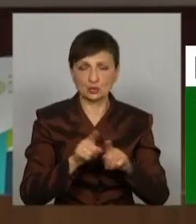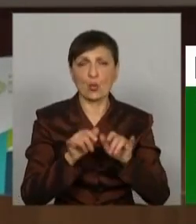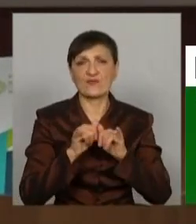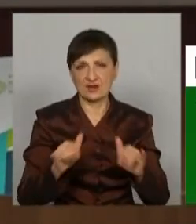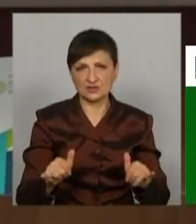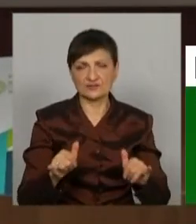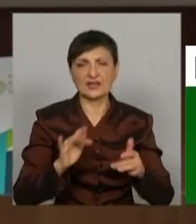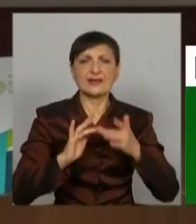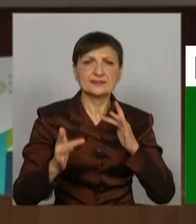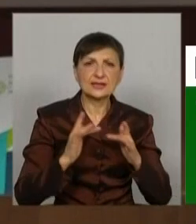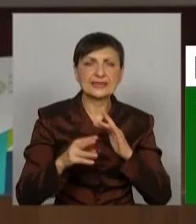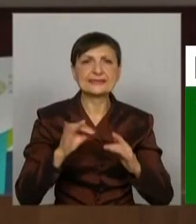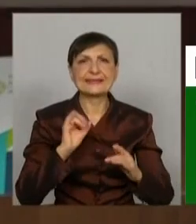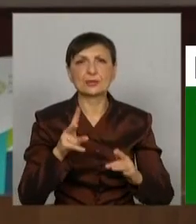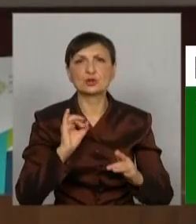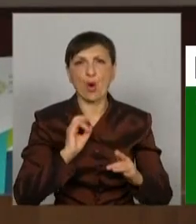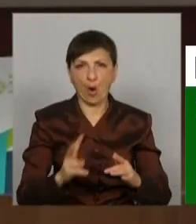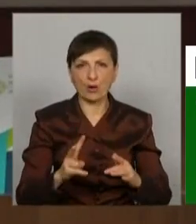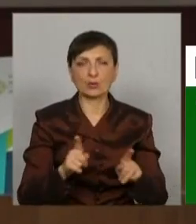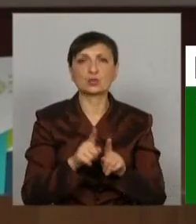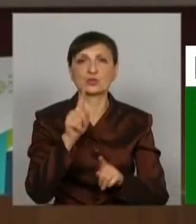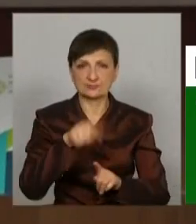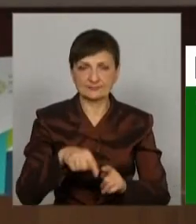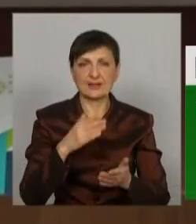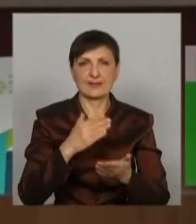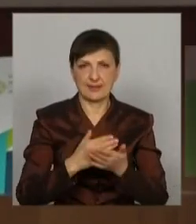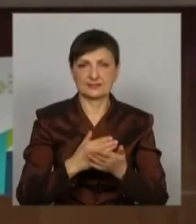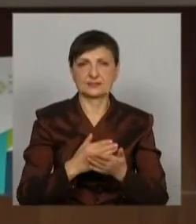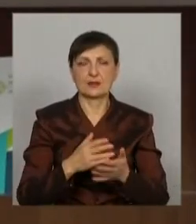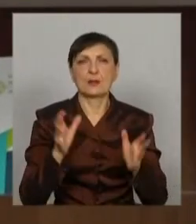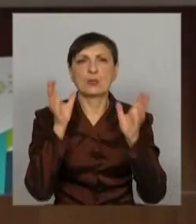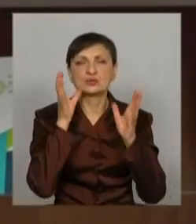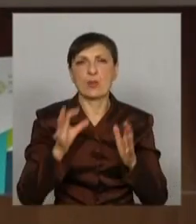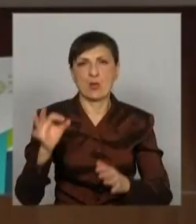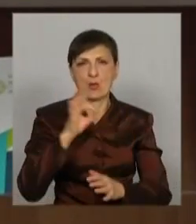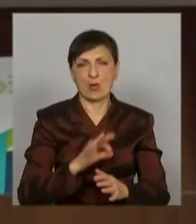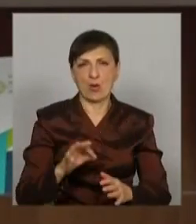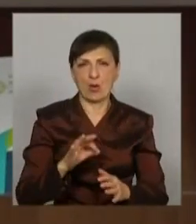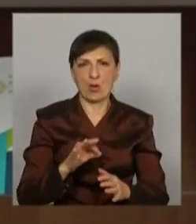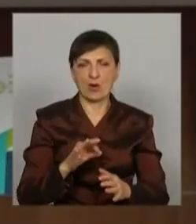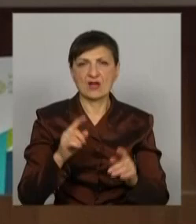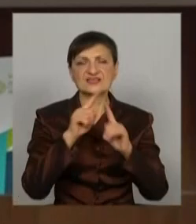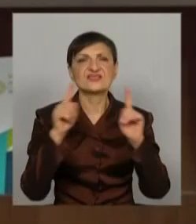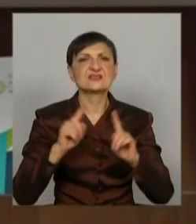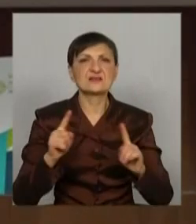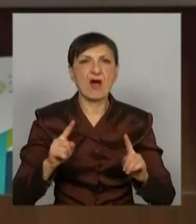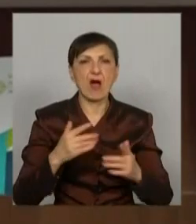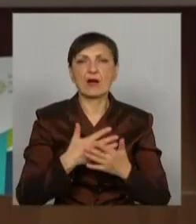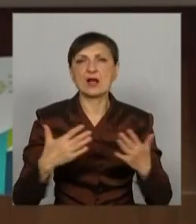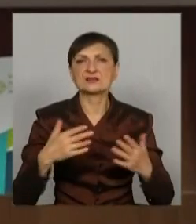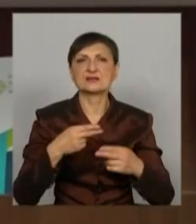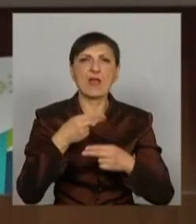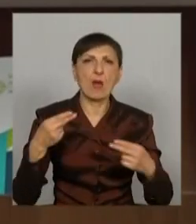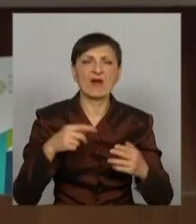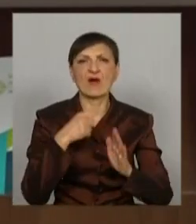в тег токи в те кто китай или на тому махом а сейчас звезда то есть он завтра идет всякие актуальные вопросы с точки